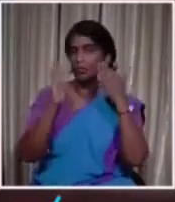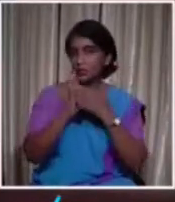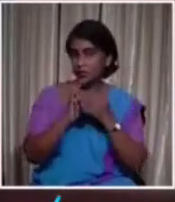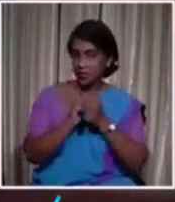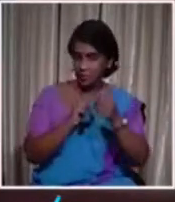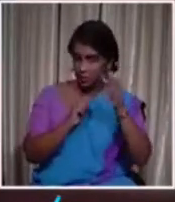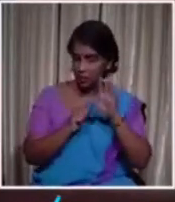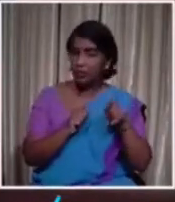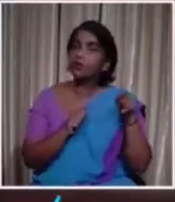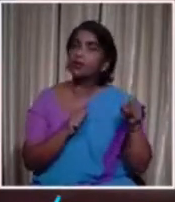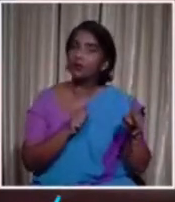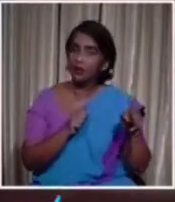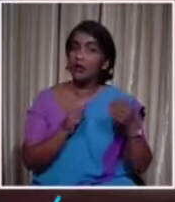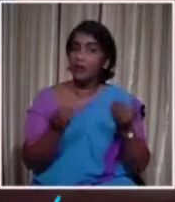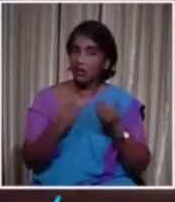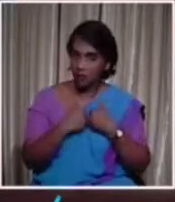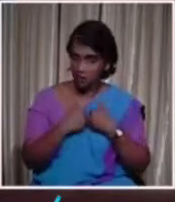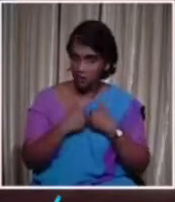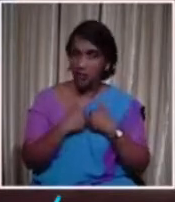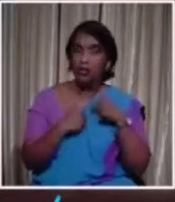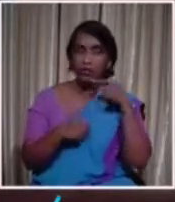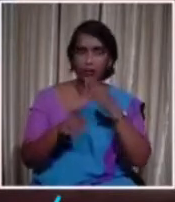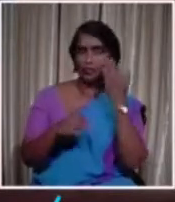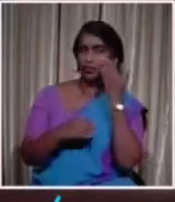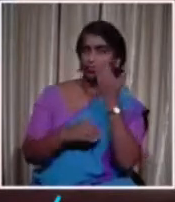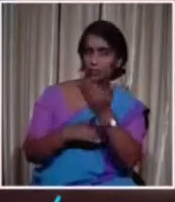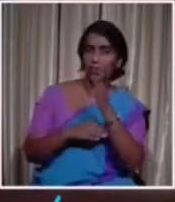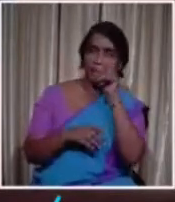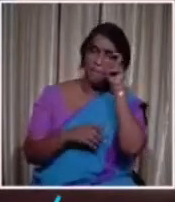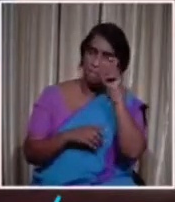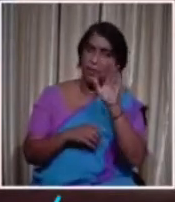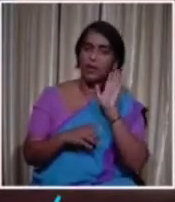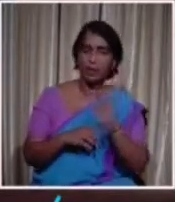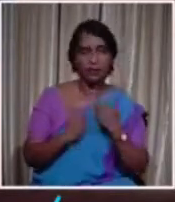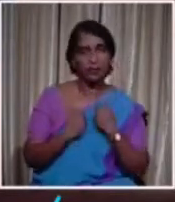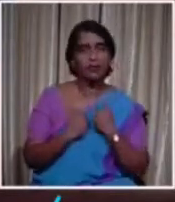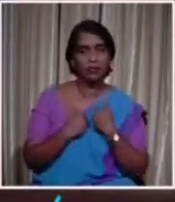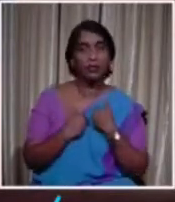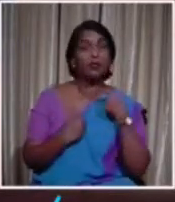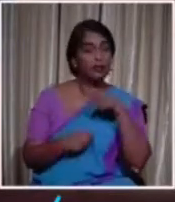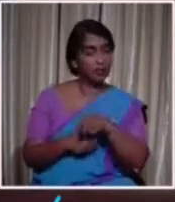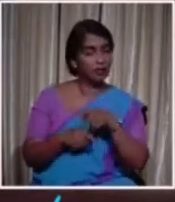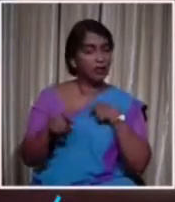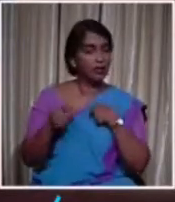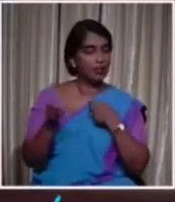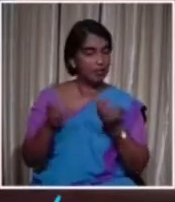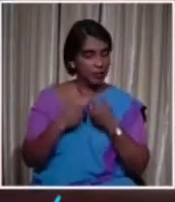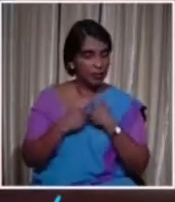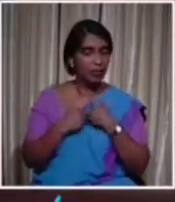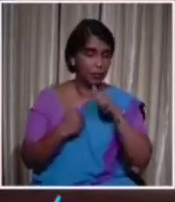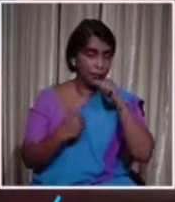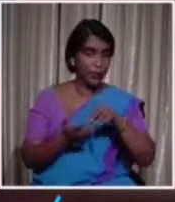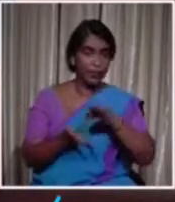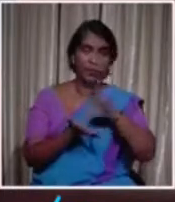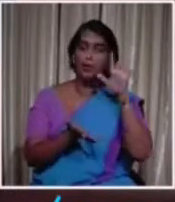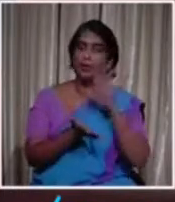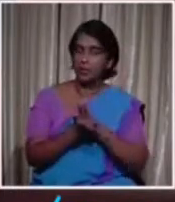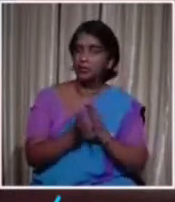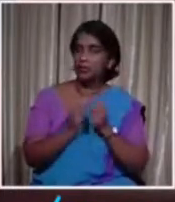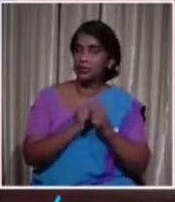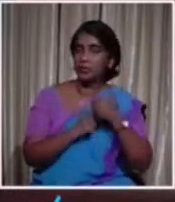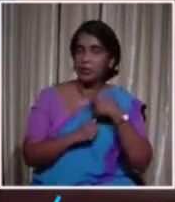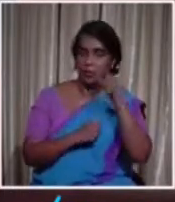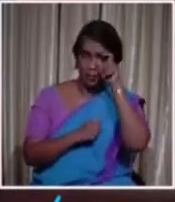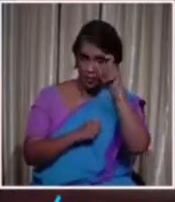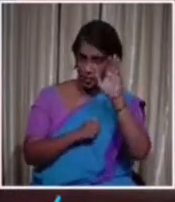වෙන්නේ අපි මේක දිහා බලාගෙන ඉන්නවා. මේක අපි තීරණාත්මක සාධකයක් විදිහට මේක දිහා බලාගෙන